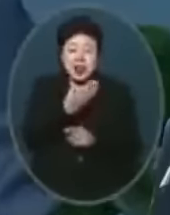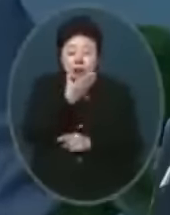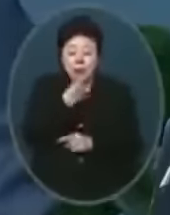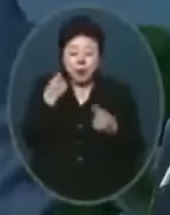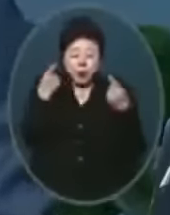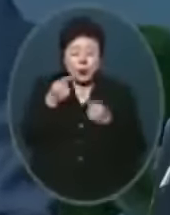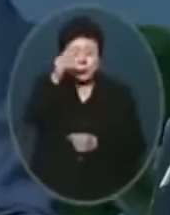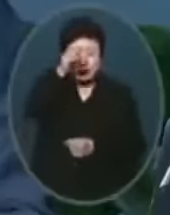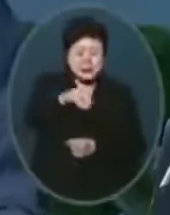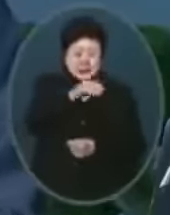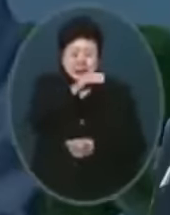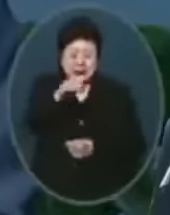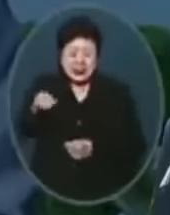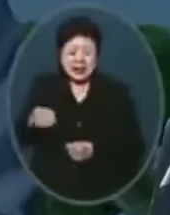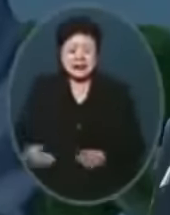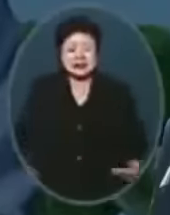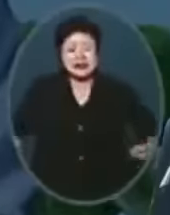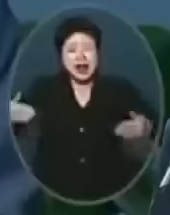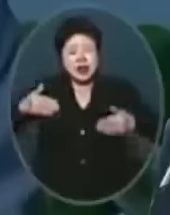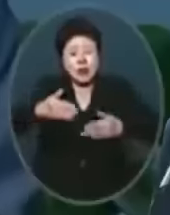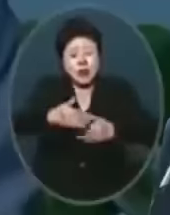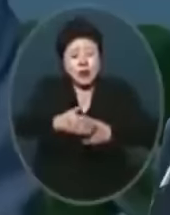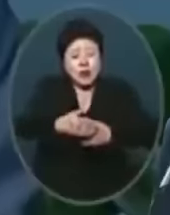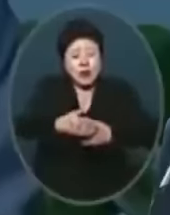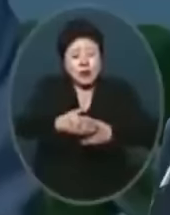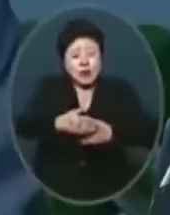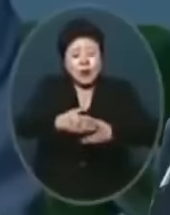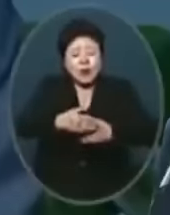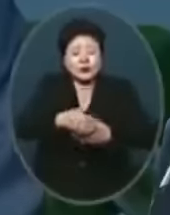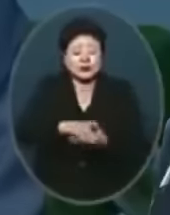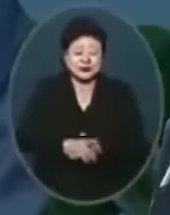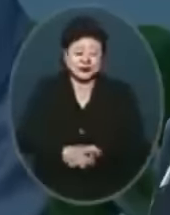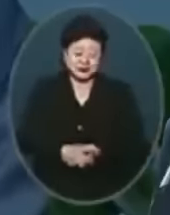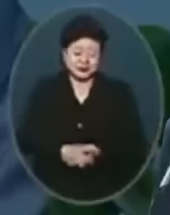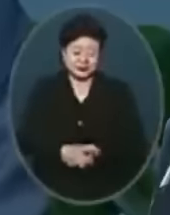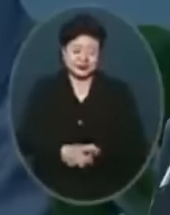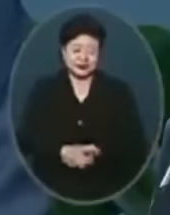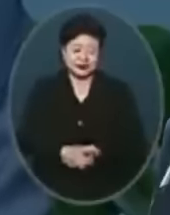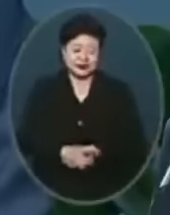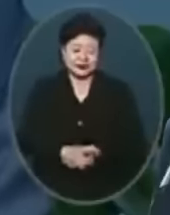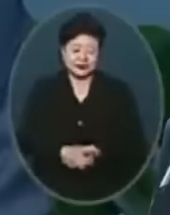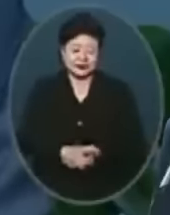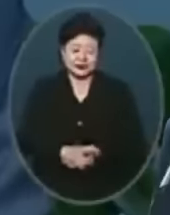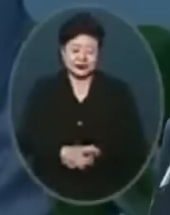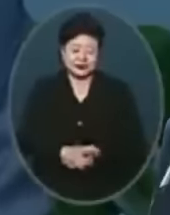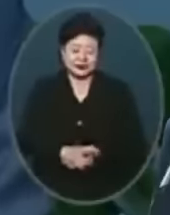보험을 십자에서 끌어 안으면